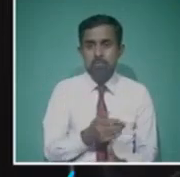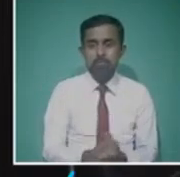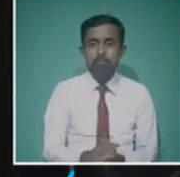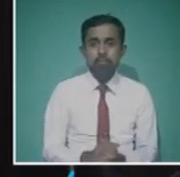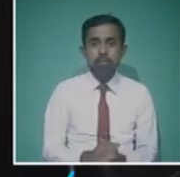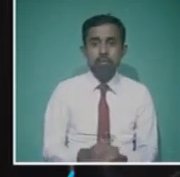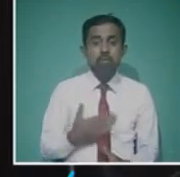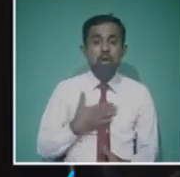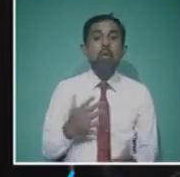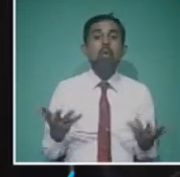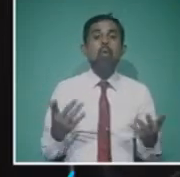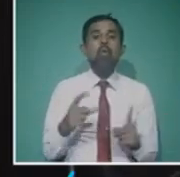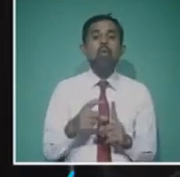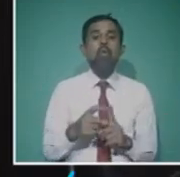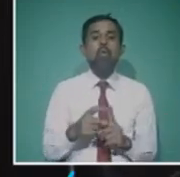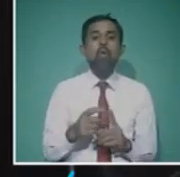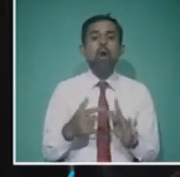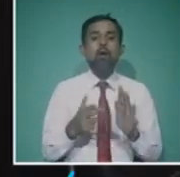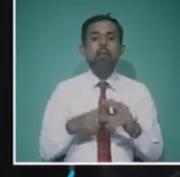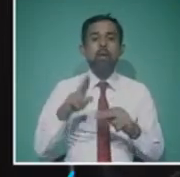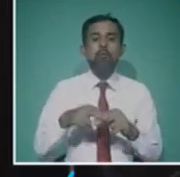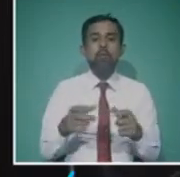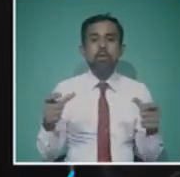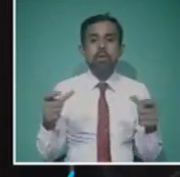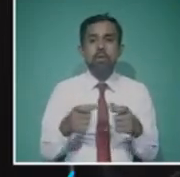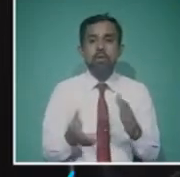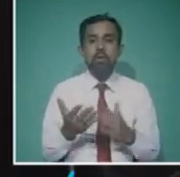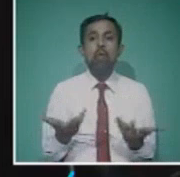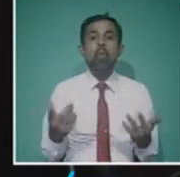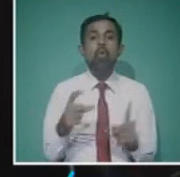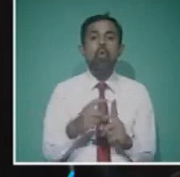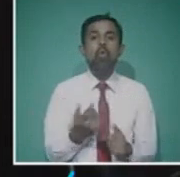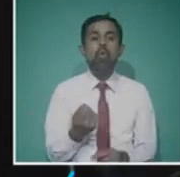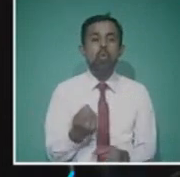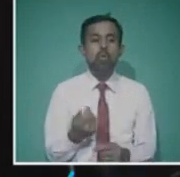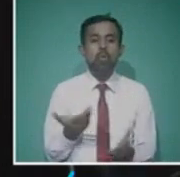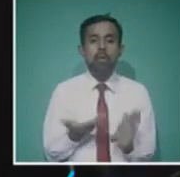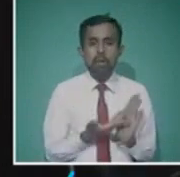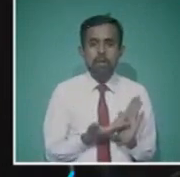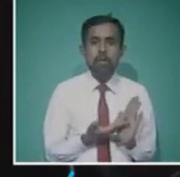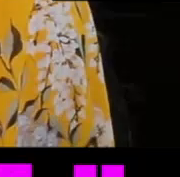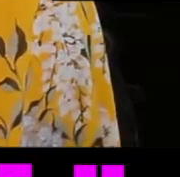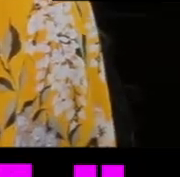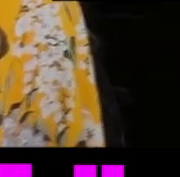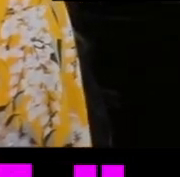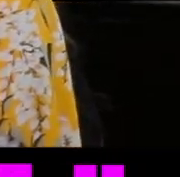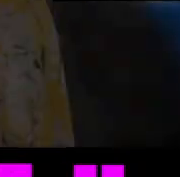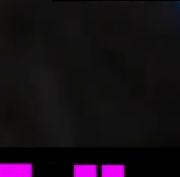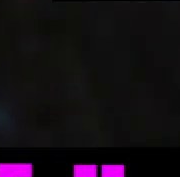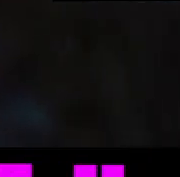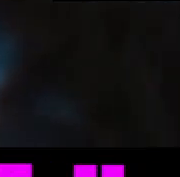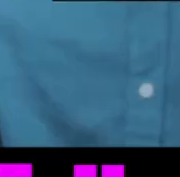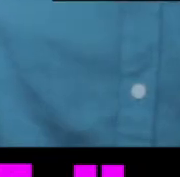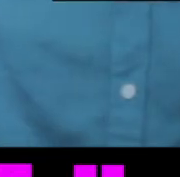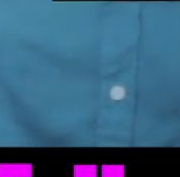එතුමා මගේ ඇහුවා කෝ ඩොලර් IMF එකත් එක්ක නොයන්න නම් කෝ ඩොලර් මේ තියෙන්නේ ඩොලර් Business